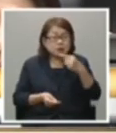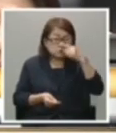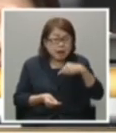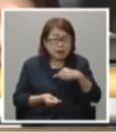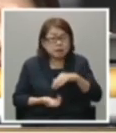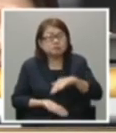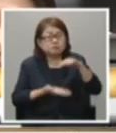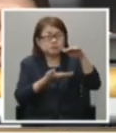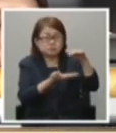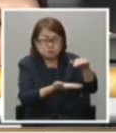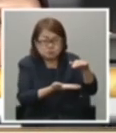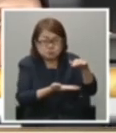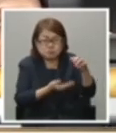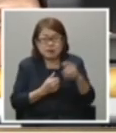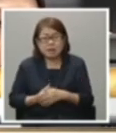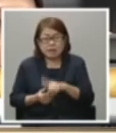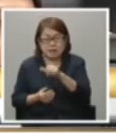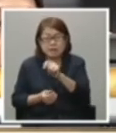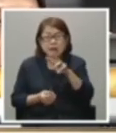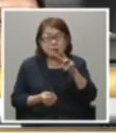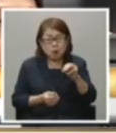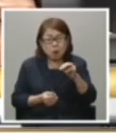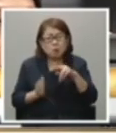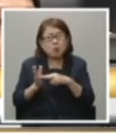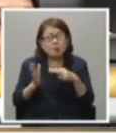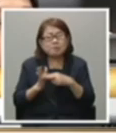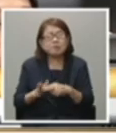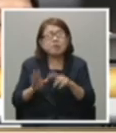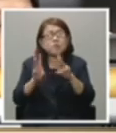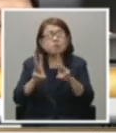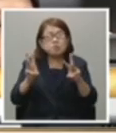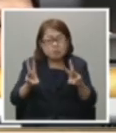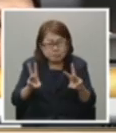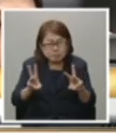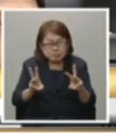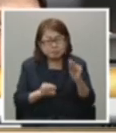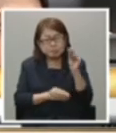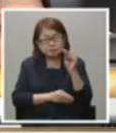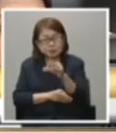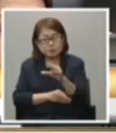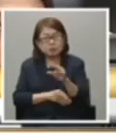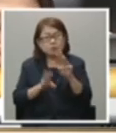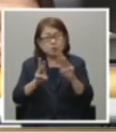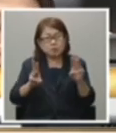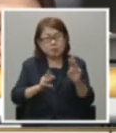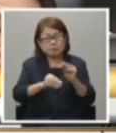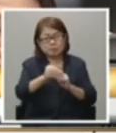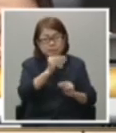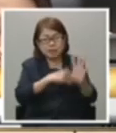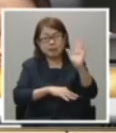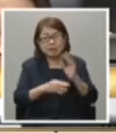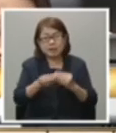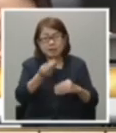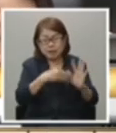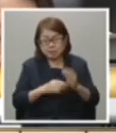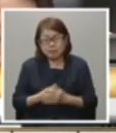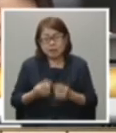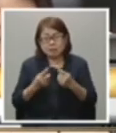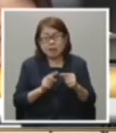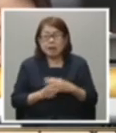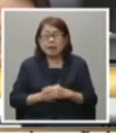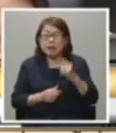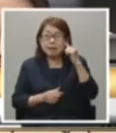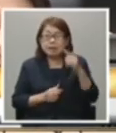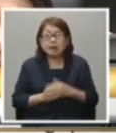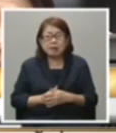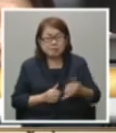ทีมอคือเว็บไซต์เว็บหนึ่งของอาลีบาบานะคะแต่เ คำถามคือเขาก็ไม่ได้จีบเราแค่คนเดียว